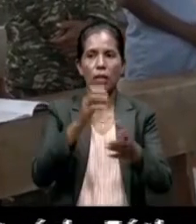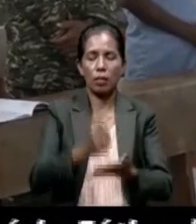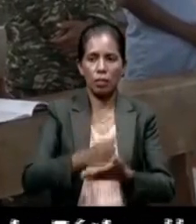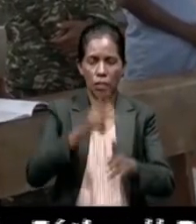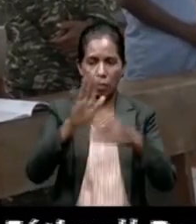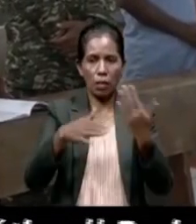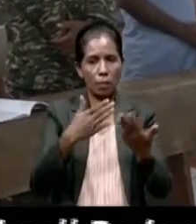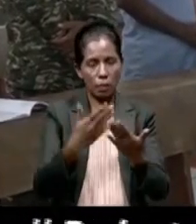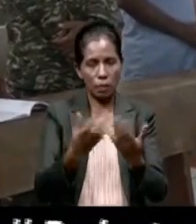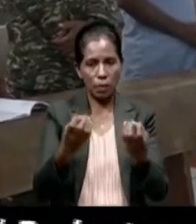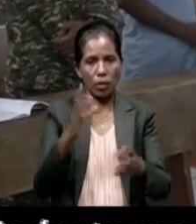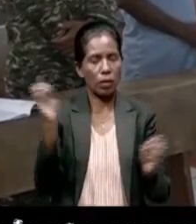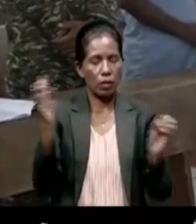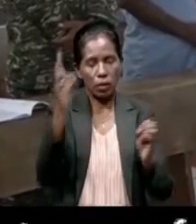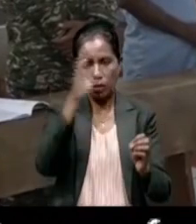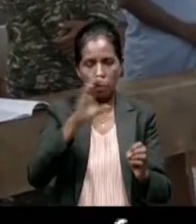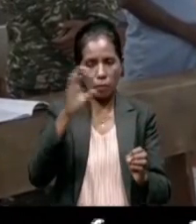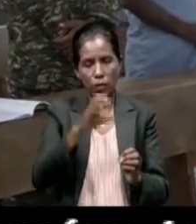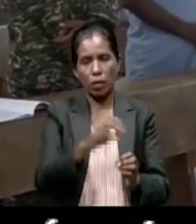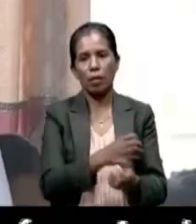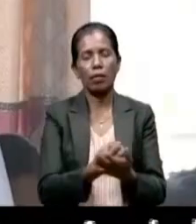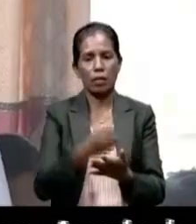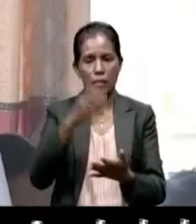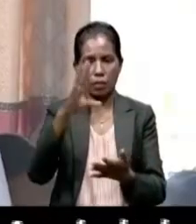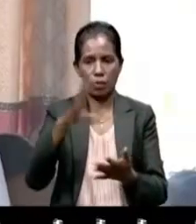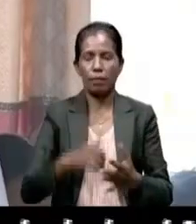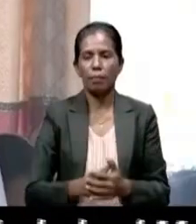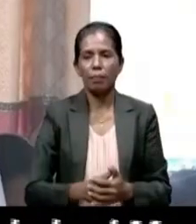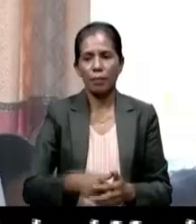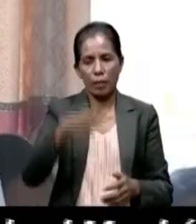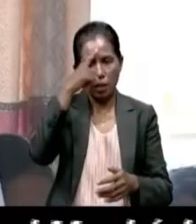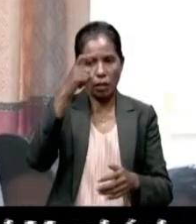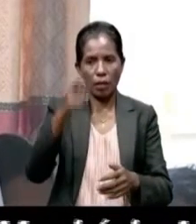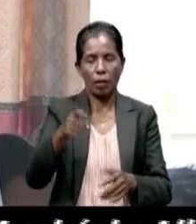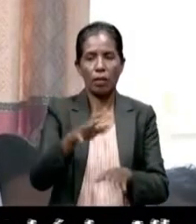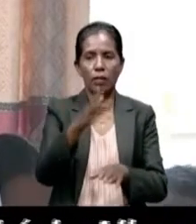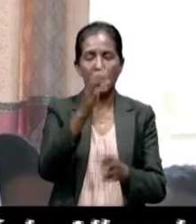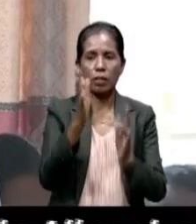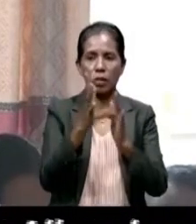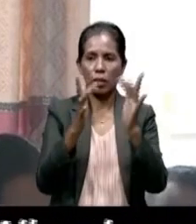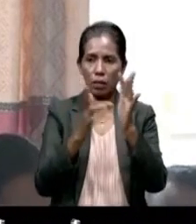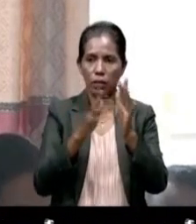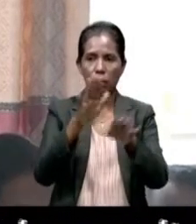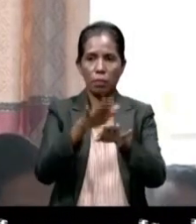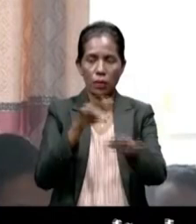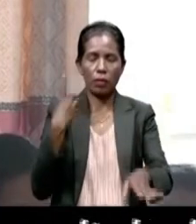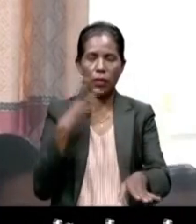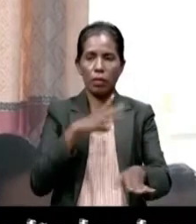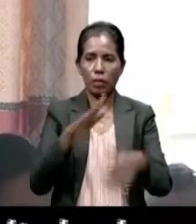Laos atubuka popularidade. Tamane, nai convida ito. Atu